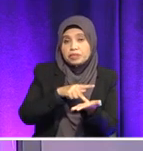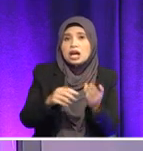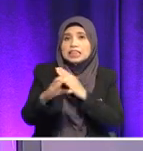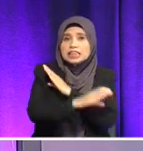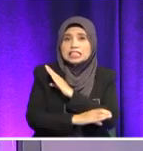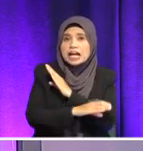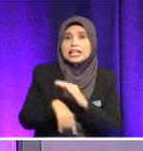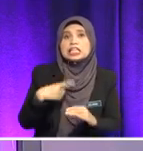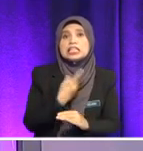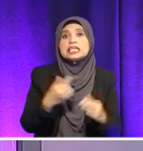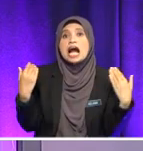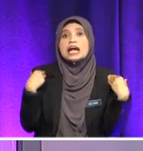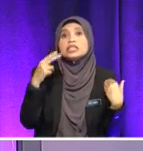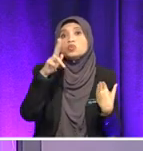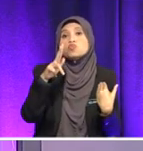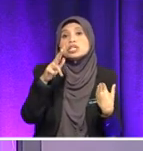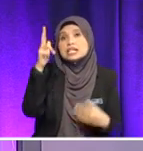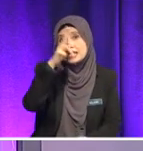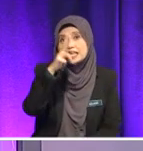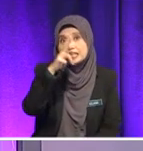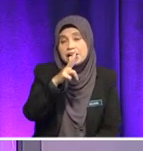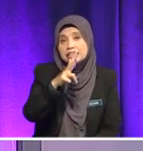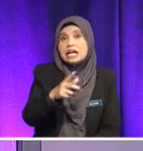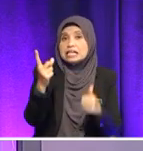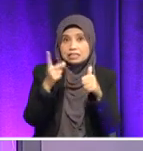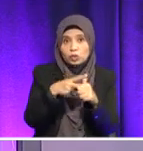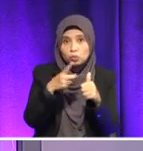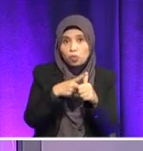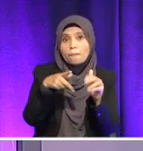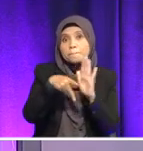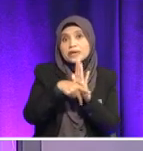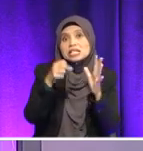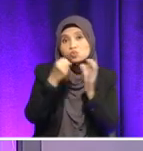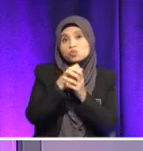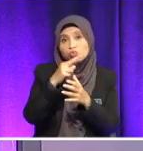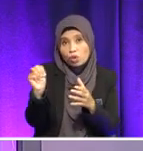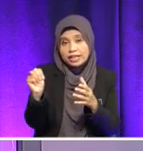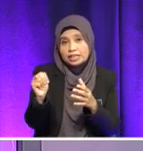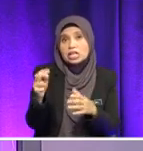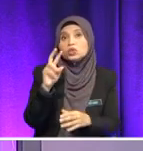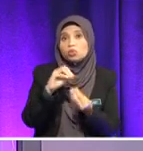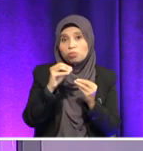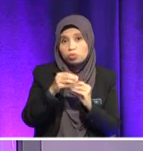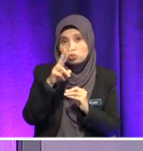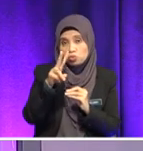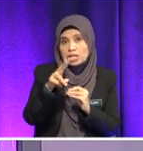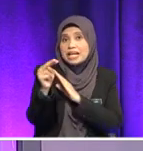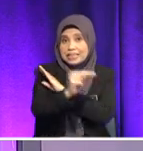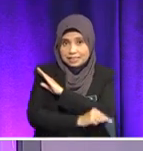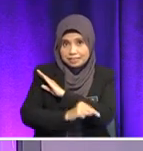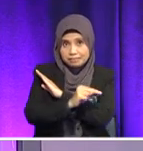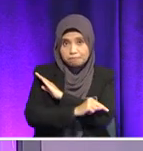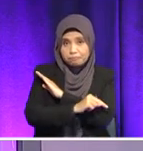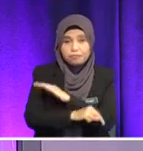memang ada dua kerajaan kita ada kerajaan persekutuan dan kita ada kerajaan Negeri jadi